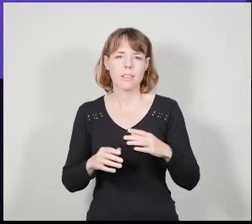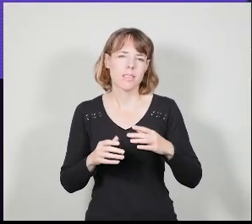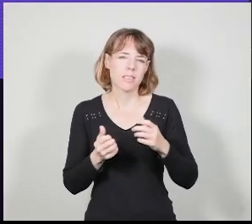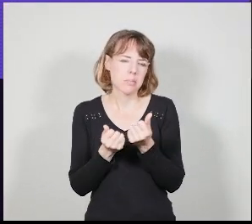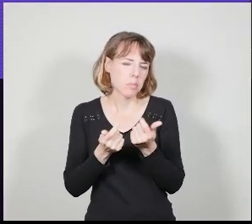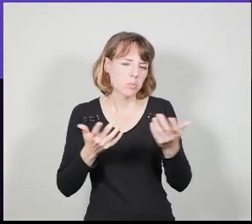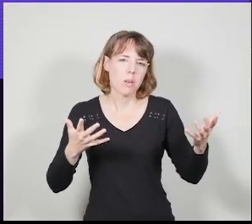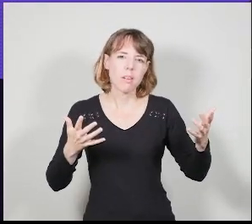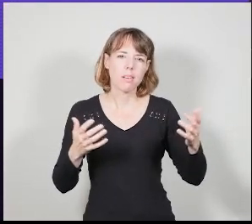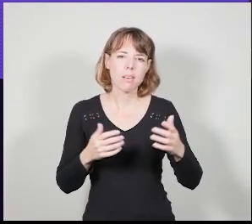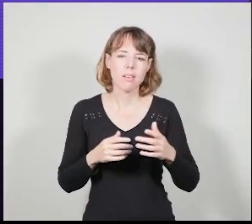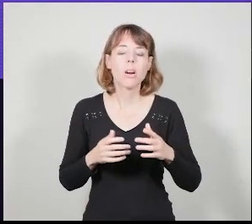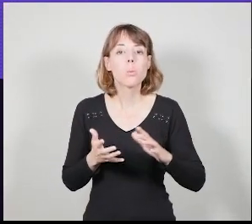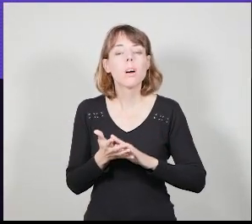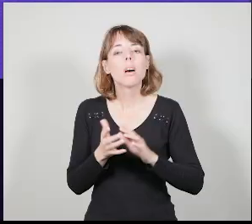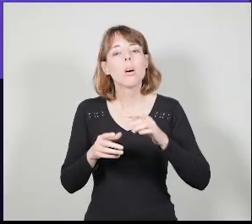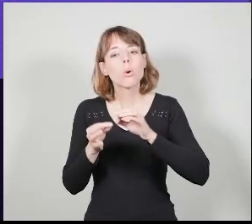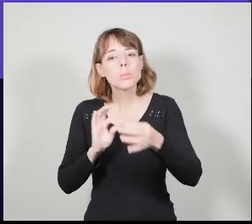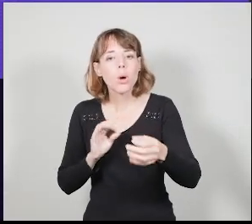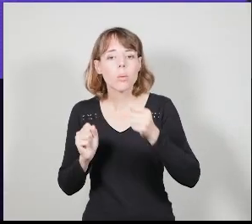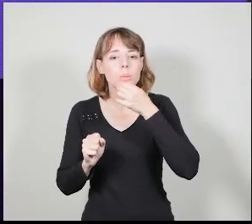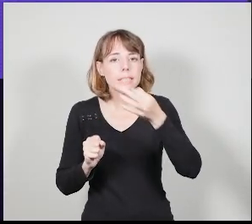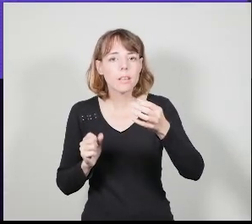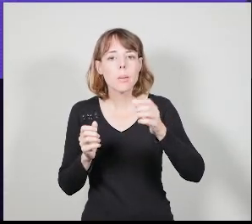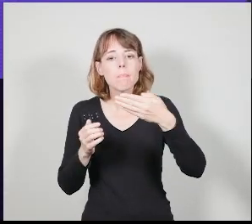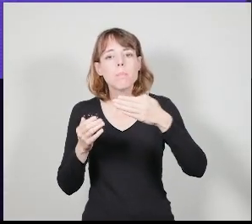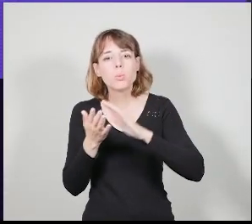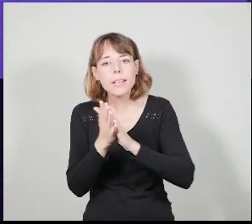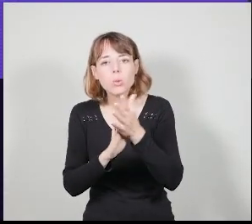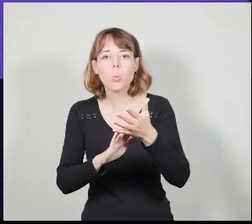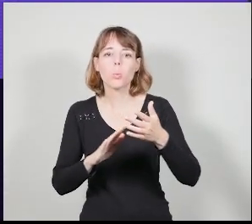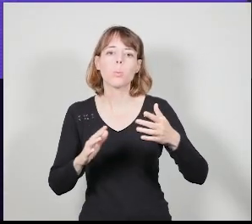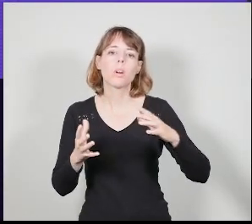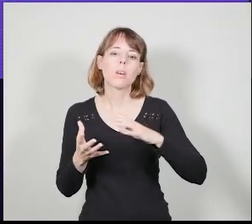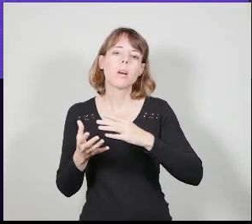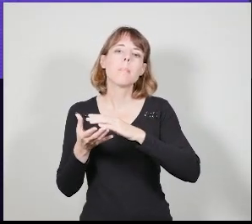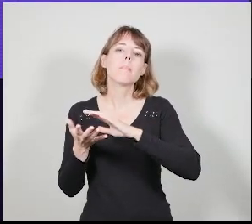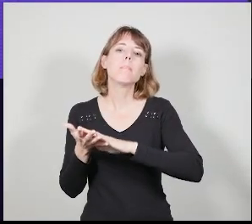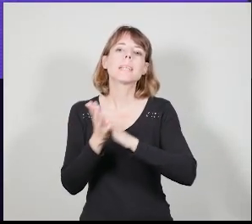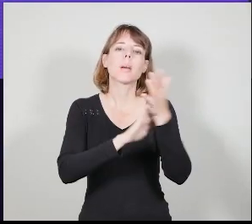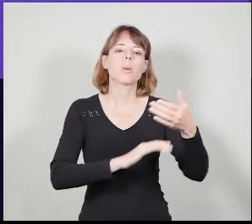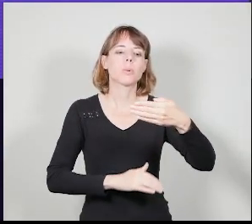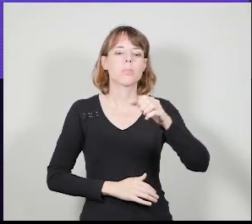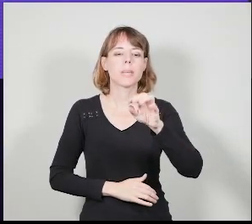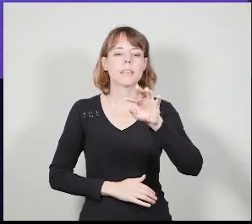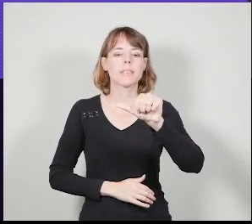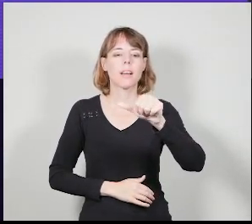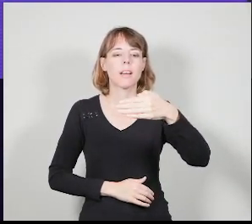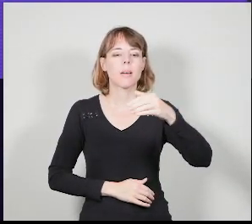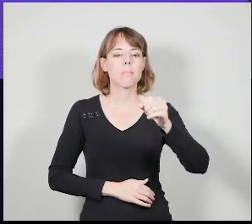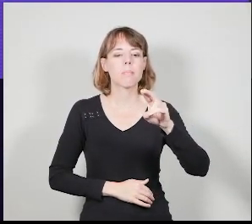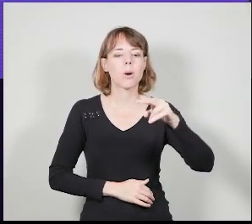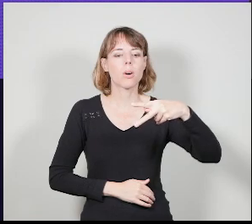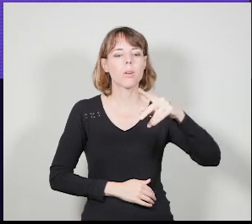On parle de mutation, de métamorphose, comme Edgar Morin. Et ce qui est très frappant dans le discours politique, c'est la thématique